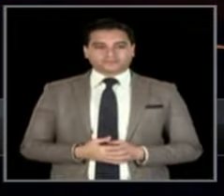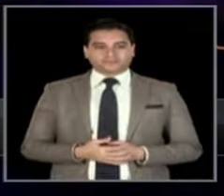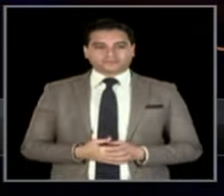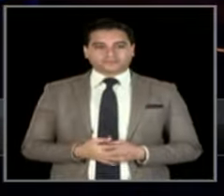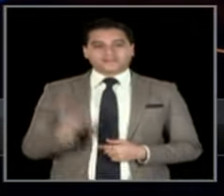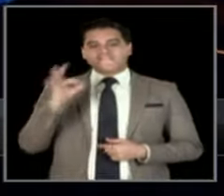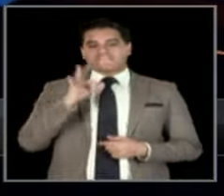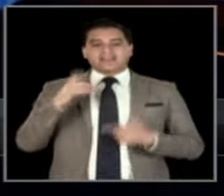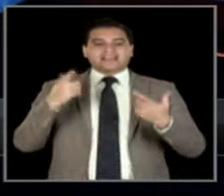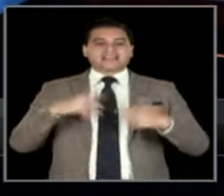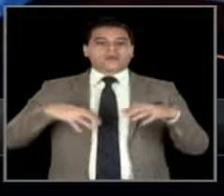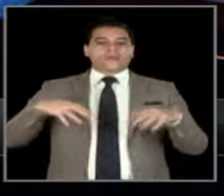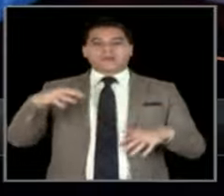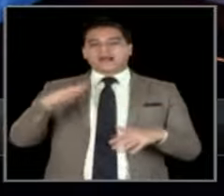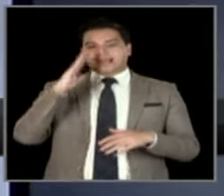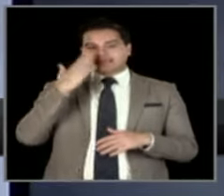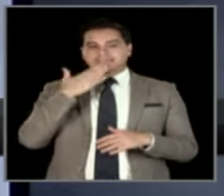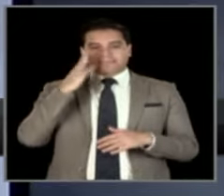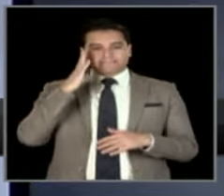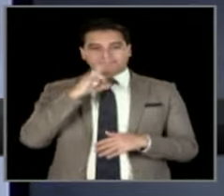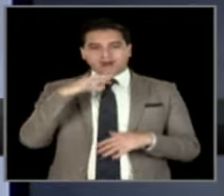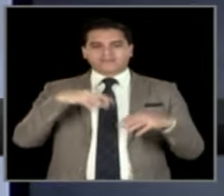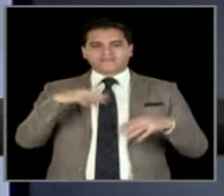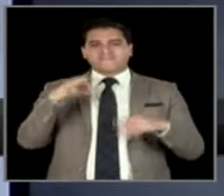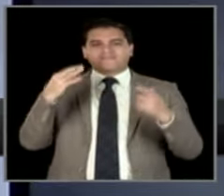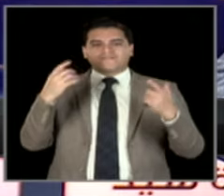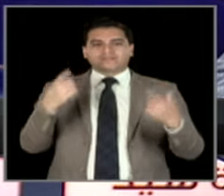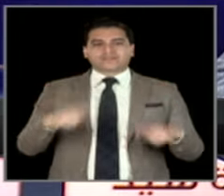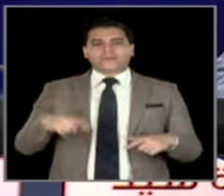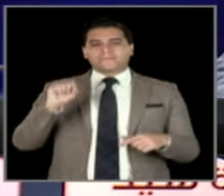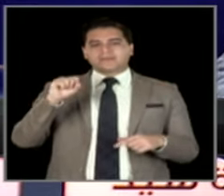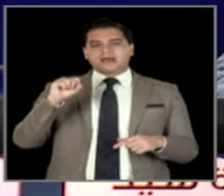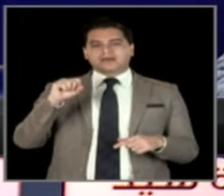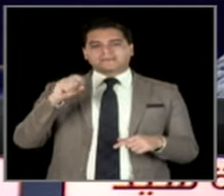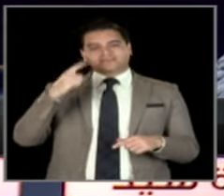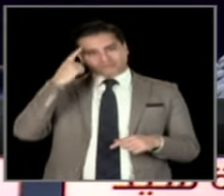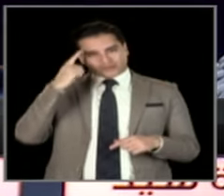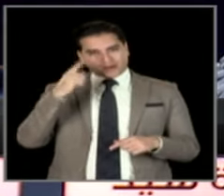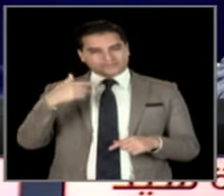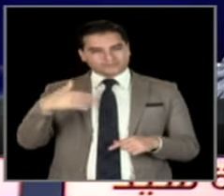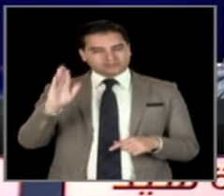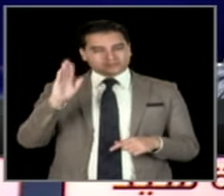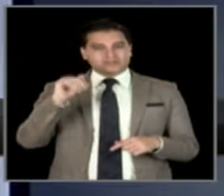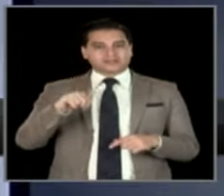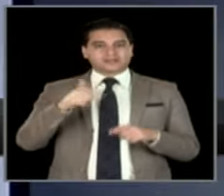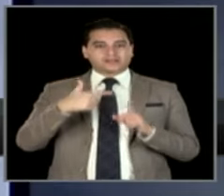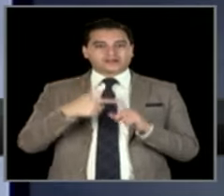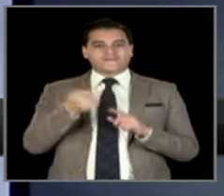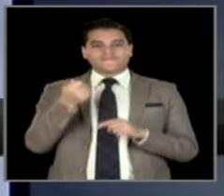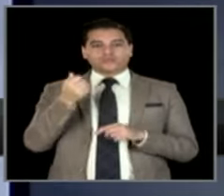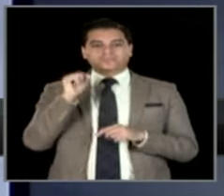في أي دولة آسيوية تقع مدينة ووهان؟ باص. ما هي العملة الرسمية في دولة نيوزيلندا؟